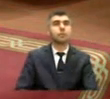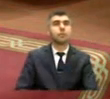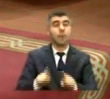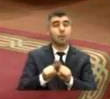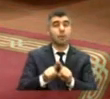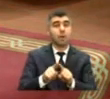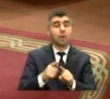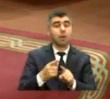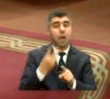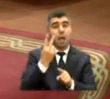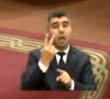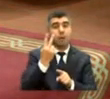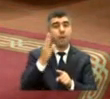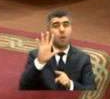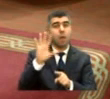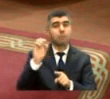هما 2500